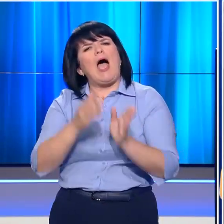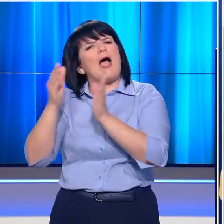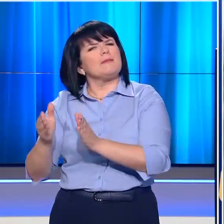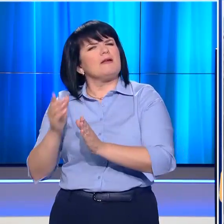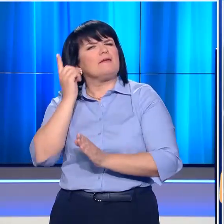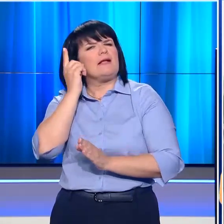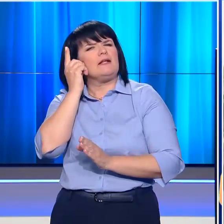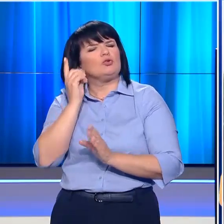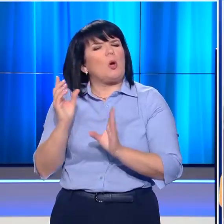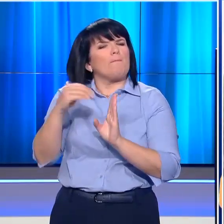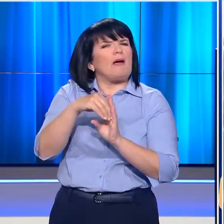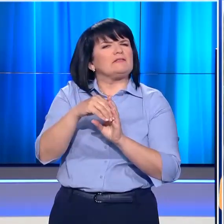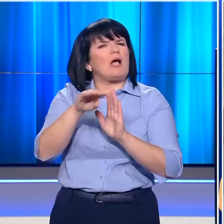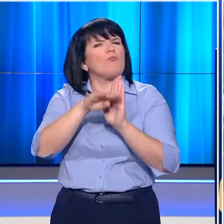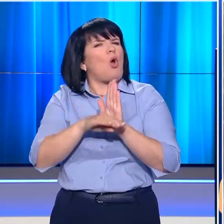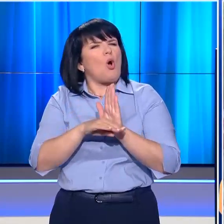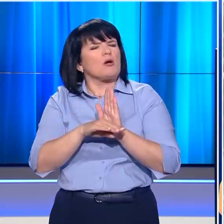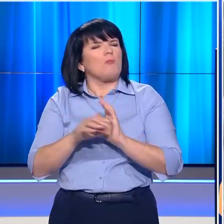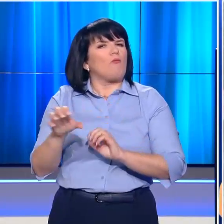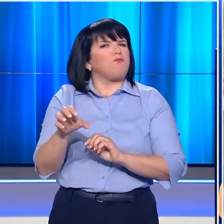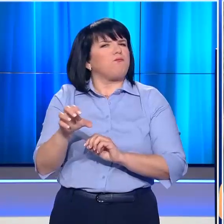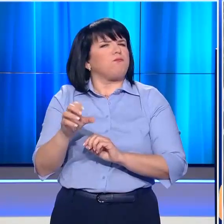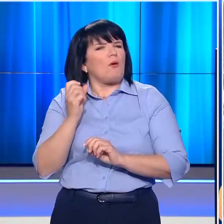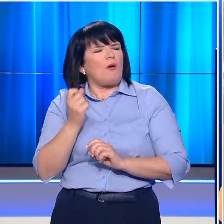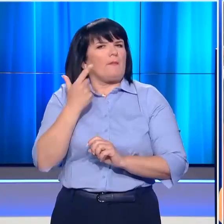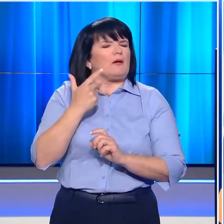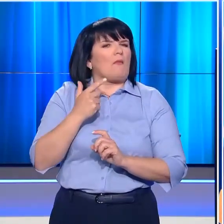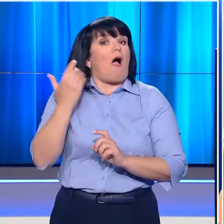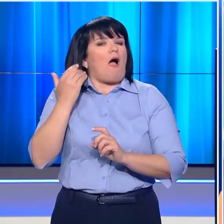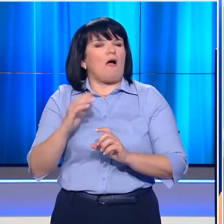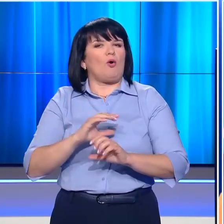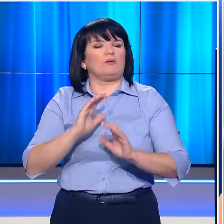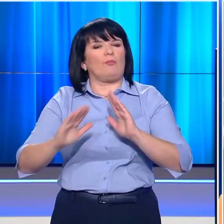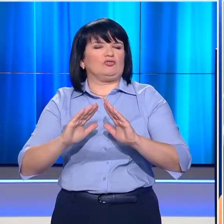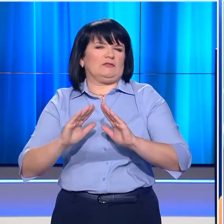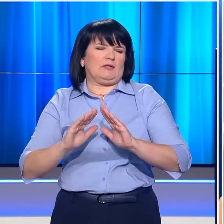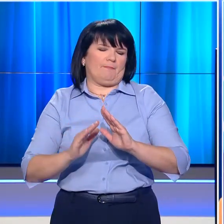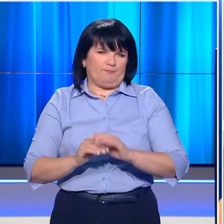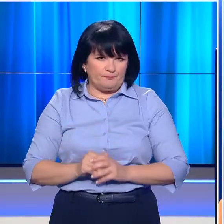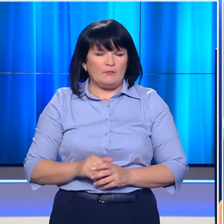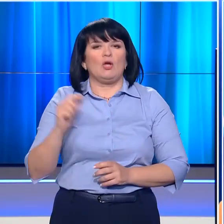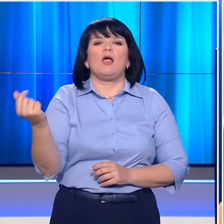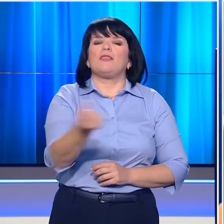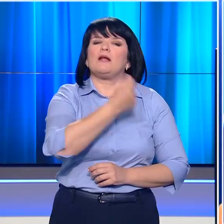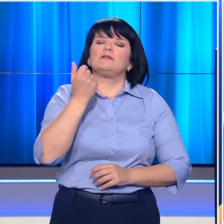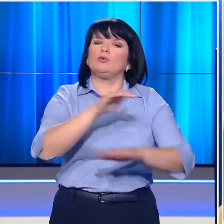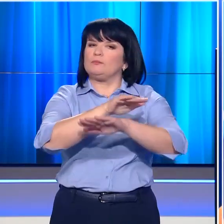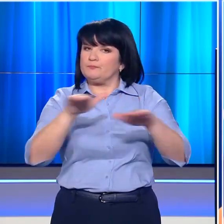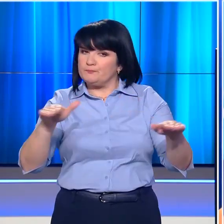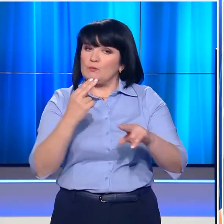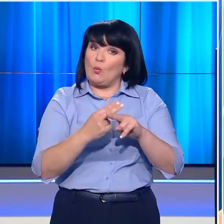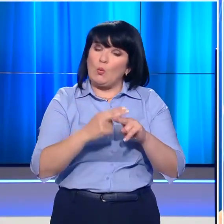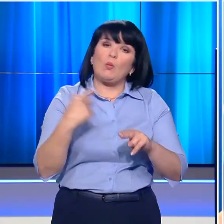σύστημα προειδοποίησης στα κινητά, ώστε οι κάτοικοι να προλάβουν να προστατευτούν. Και στο σημείο αυτό το δελτίο μας ολοκληρώθηκε.